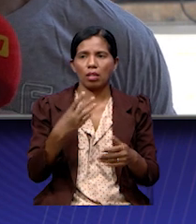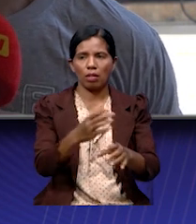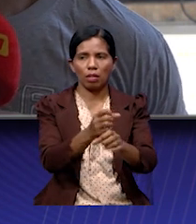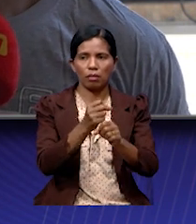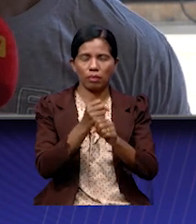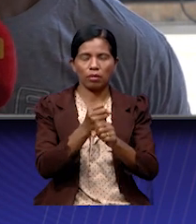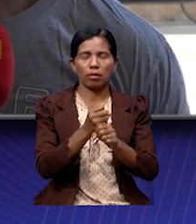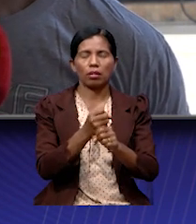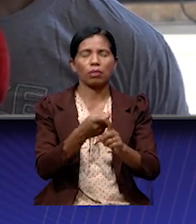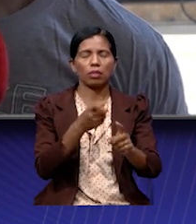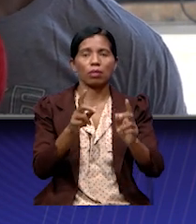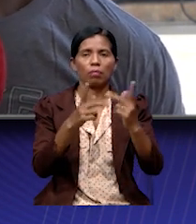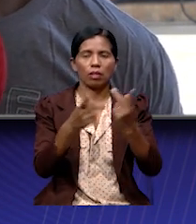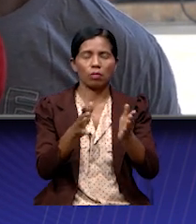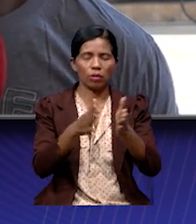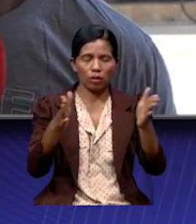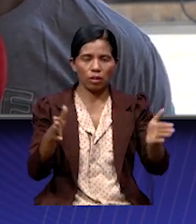distributor.